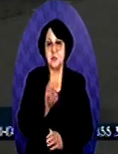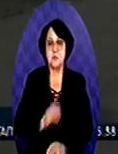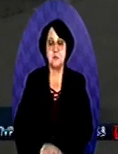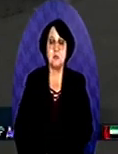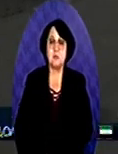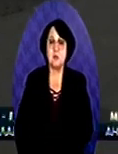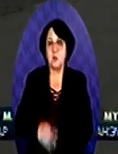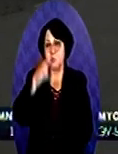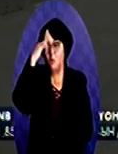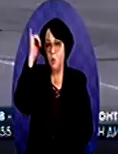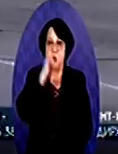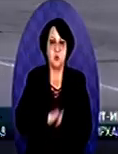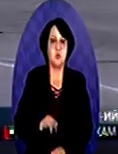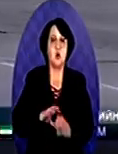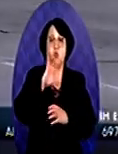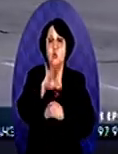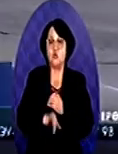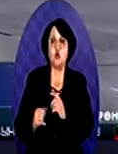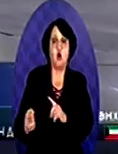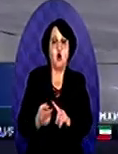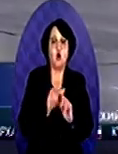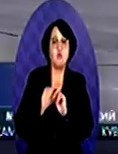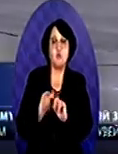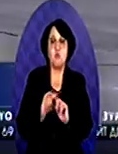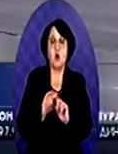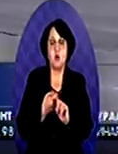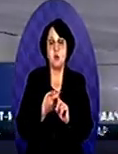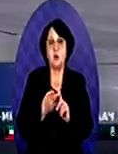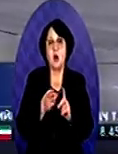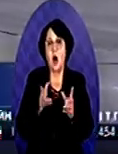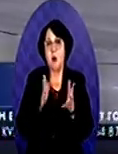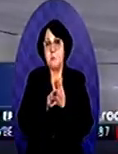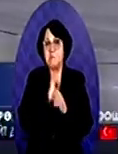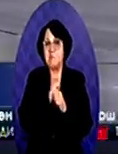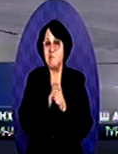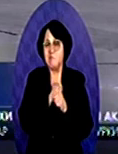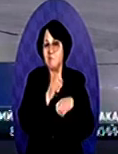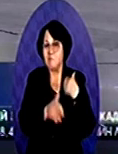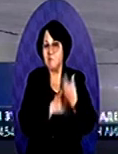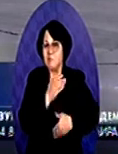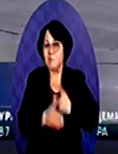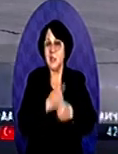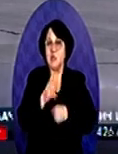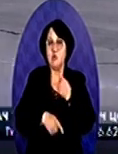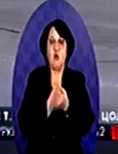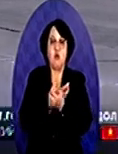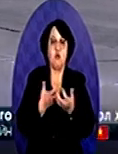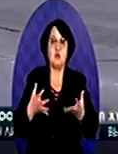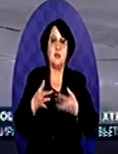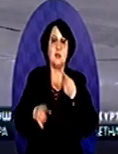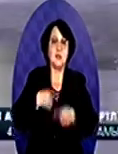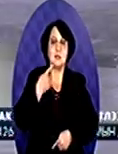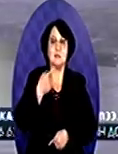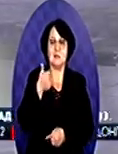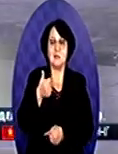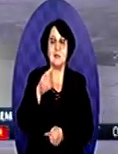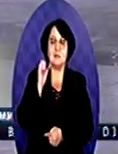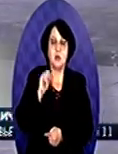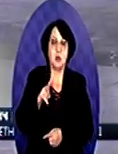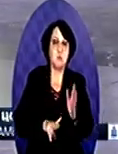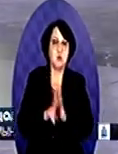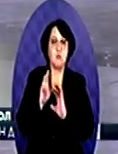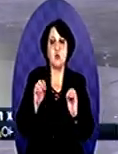а. Манай улс олон улсын холбогдох хэлэлцээрт нэгдэж орсноор олон давуу тал бий болно гэж зам тээврийн хөгжлийн сайд